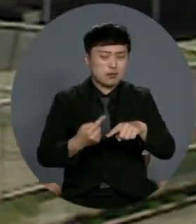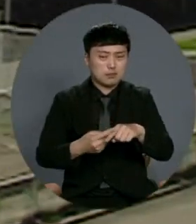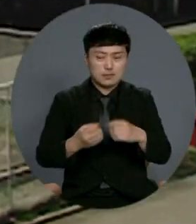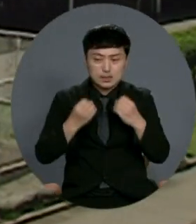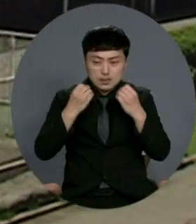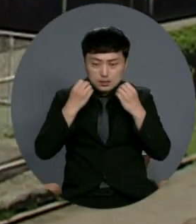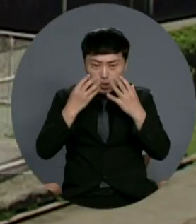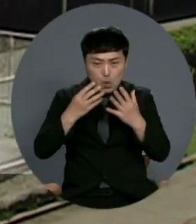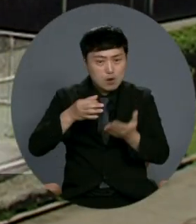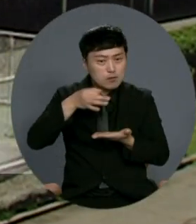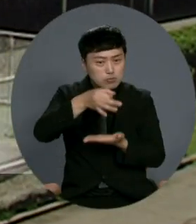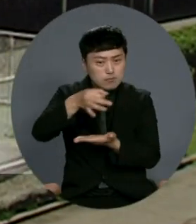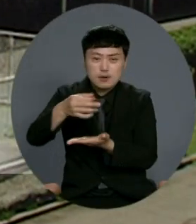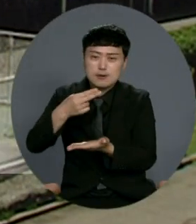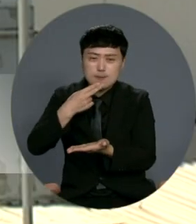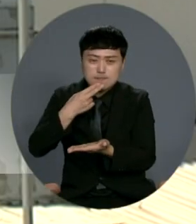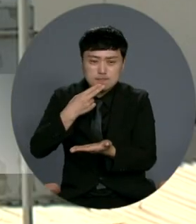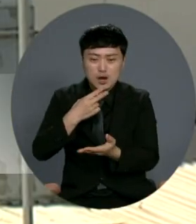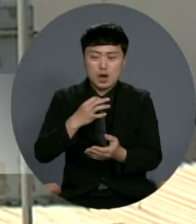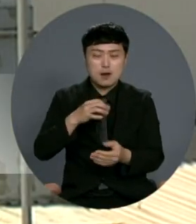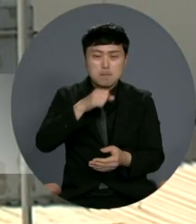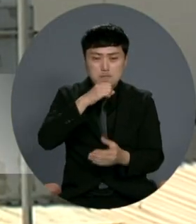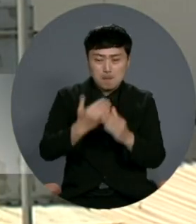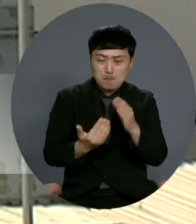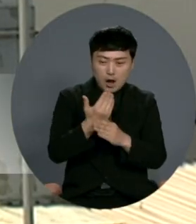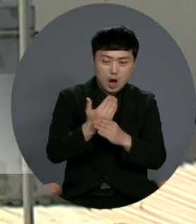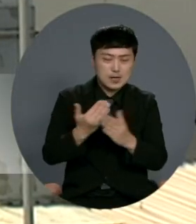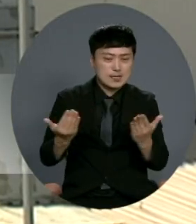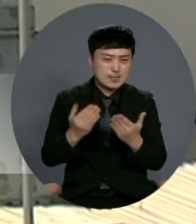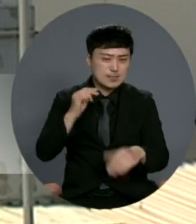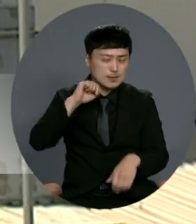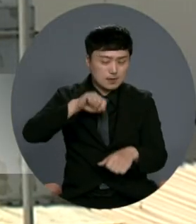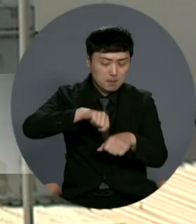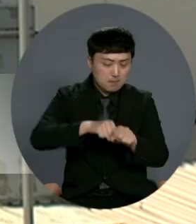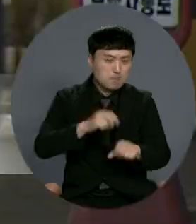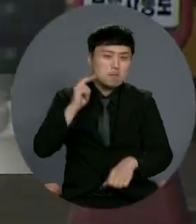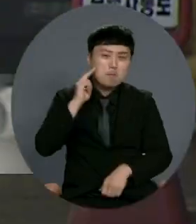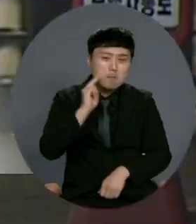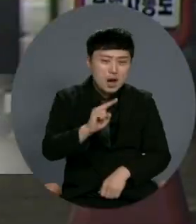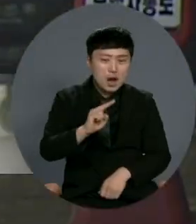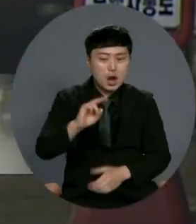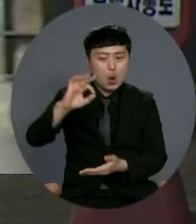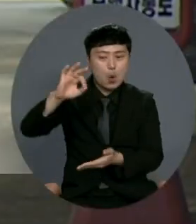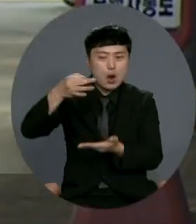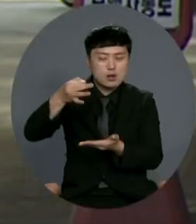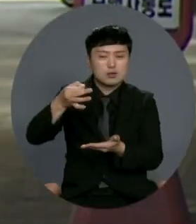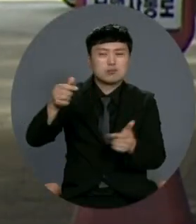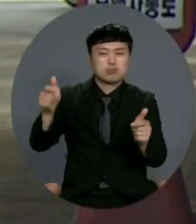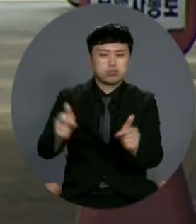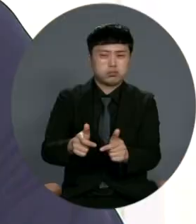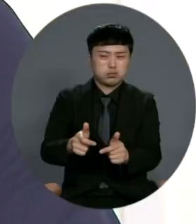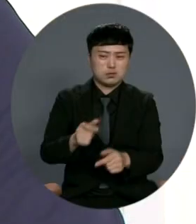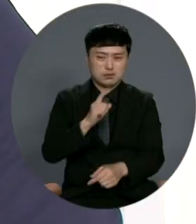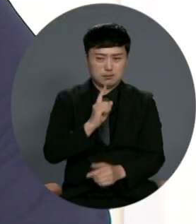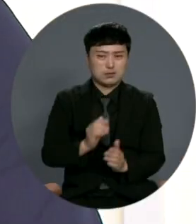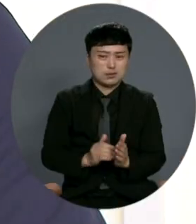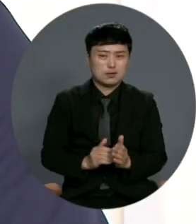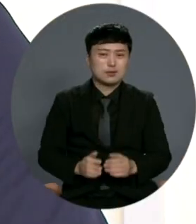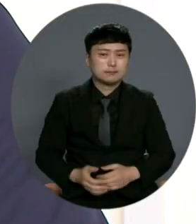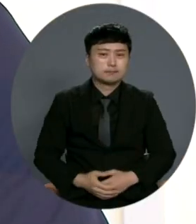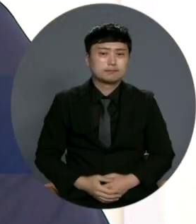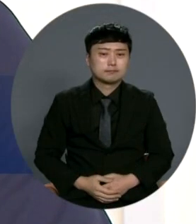전무한 상태에서 무리한 성과급 도입으로 노동 강도는 높아지고 임금은 오히려 줄어들었다고 밝혔습니다.